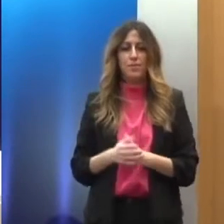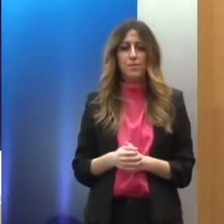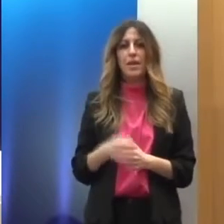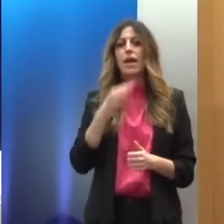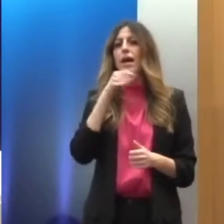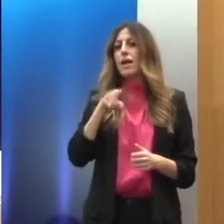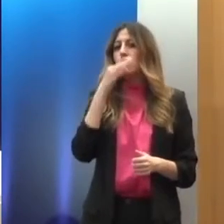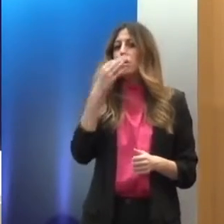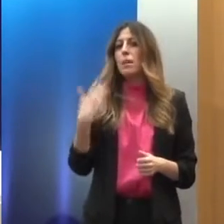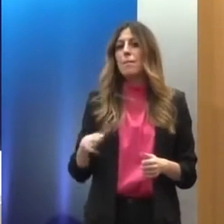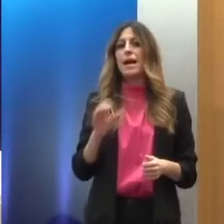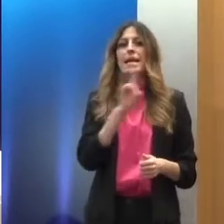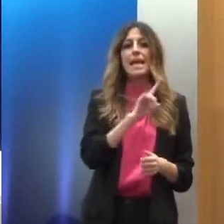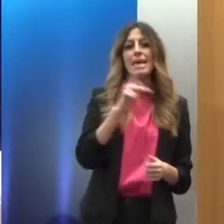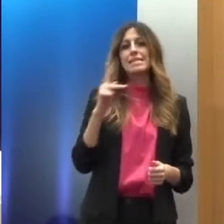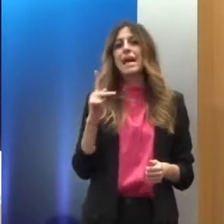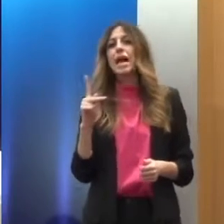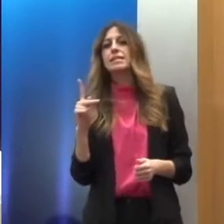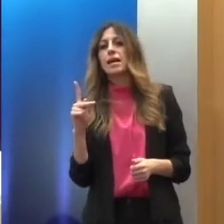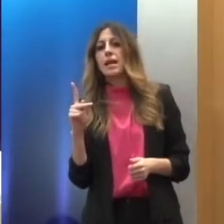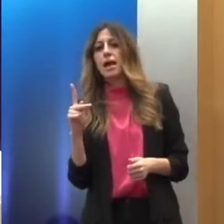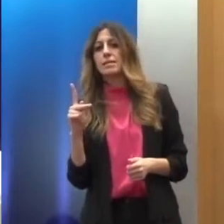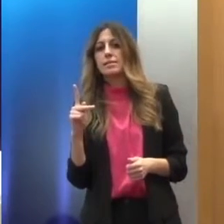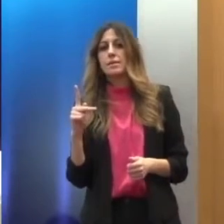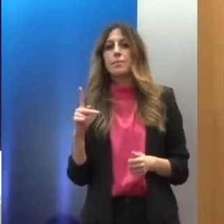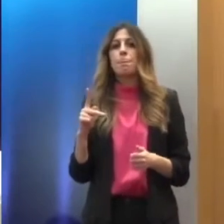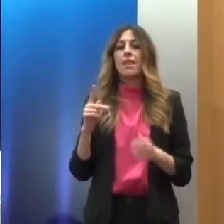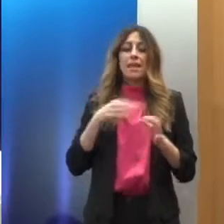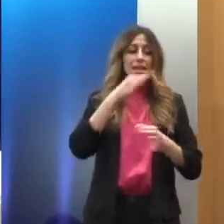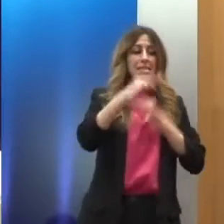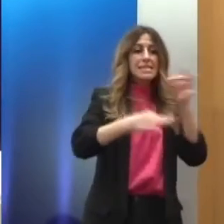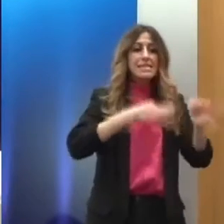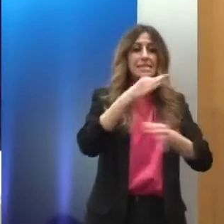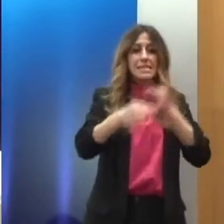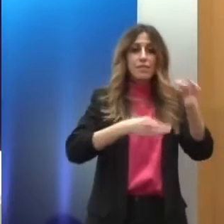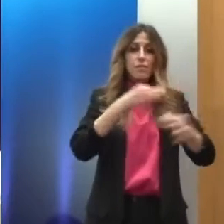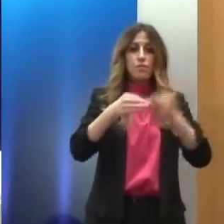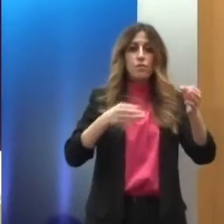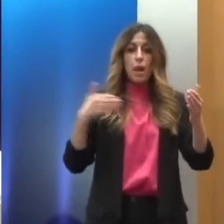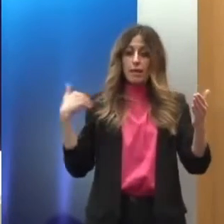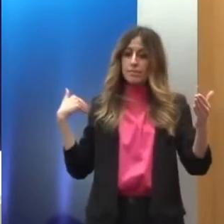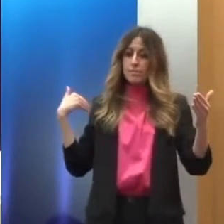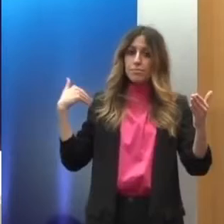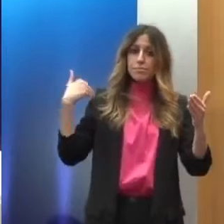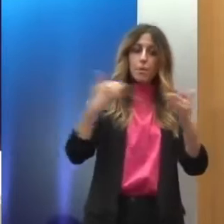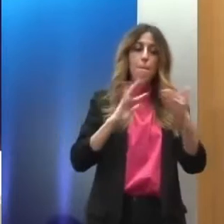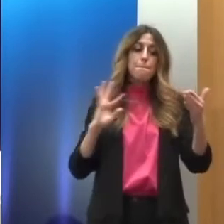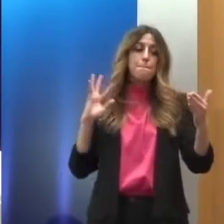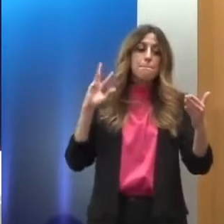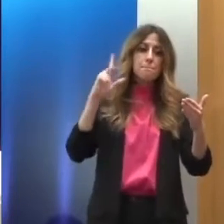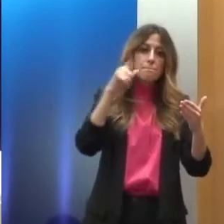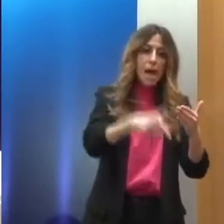ο Καστανάς, ότι πια οι ενδιάμεσες συστάσεις είναι το βασικό εργαλείο πολιτικής και